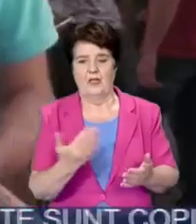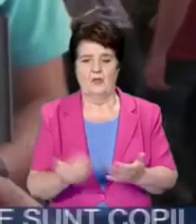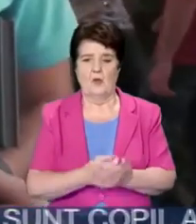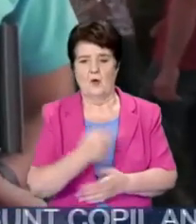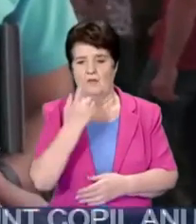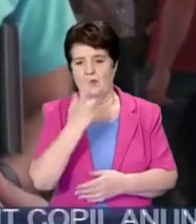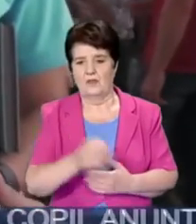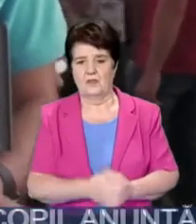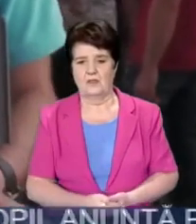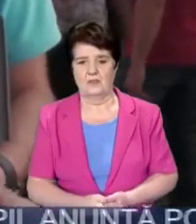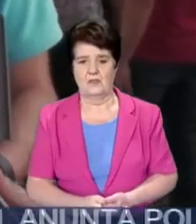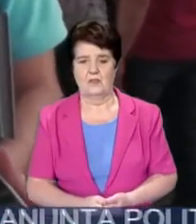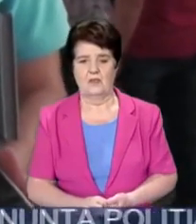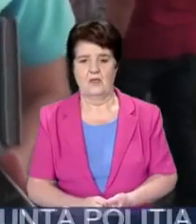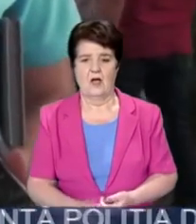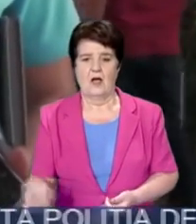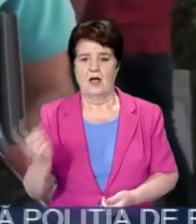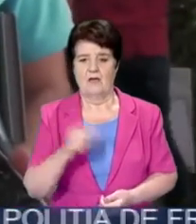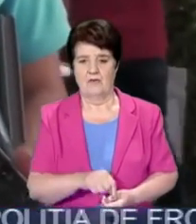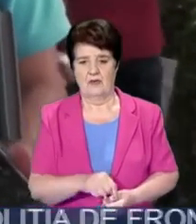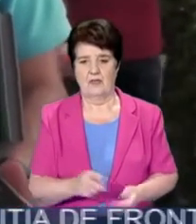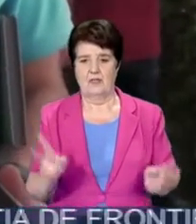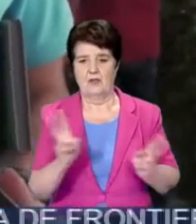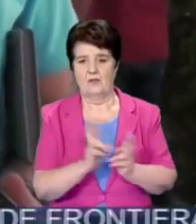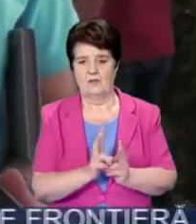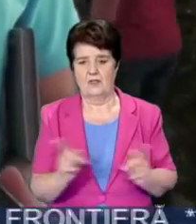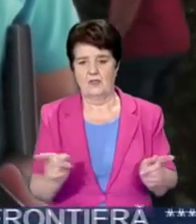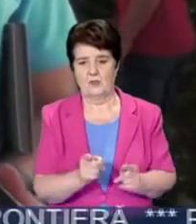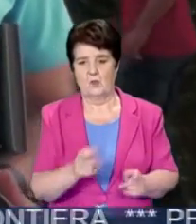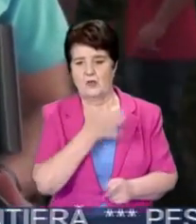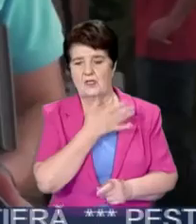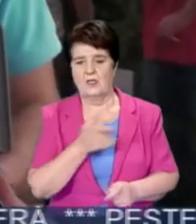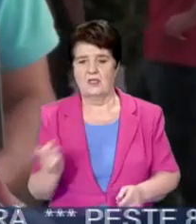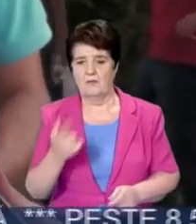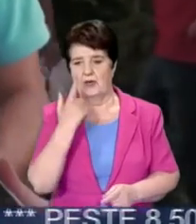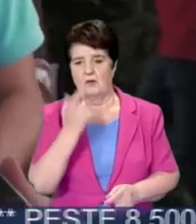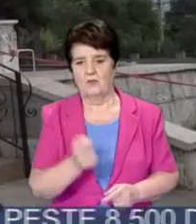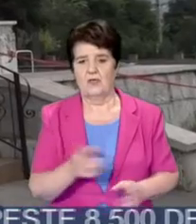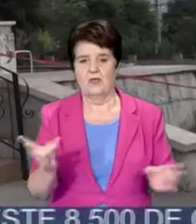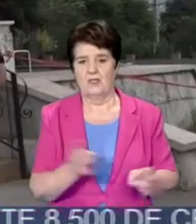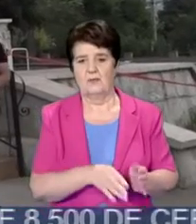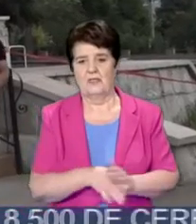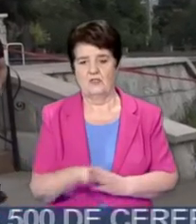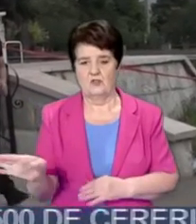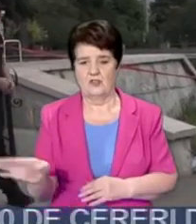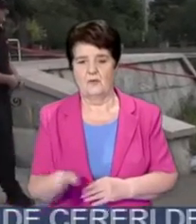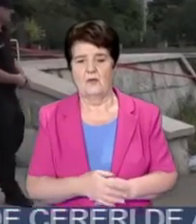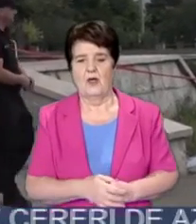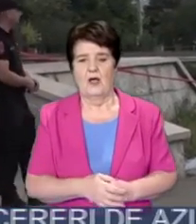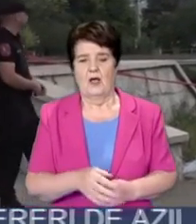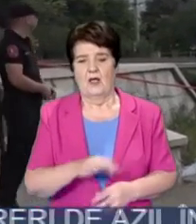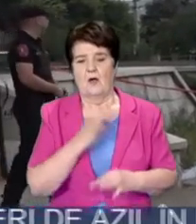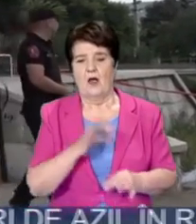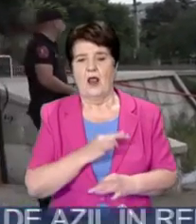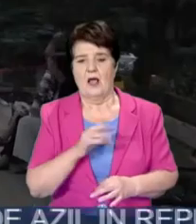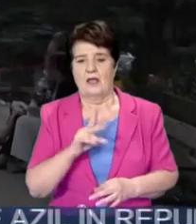avertizare. Am venit la o întrevedere, însă la scurt timp am fost anunțați că trebuie să ieșim, deoarece e o alertă cu